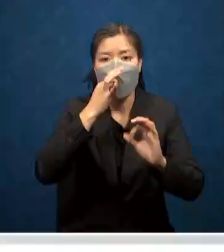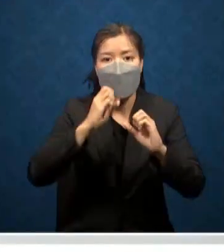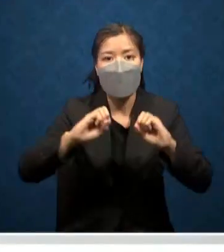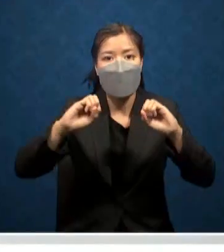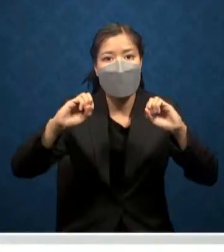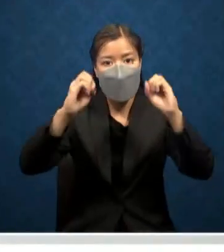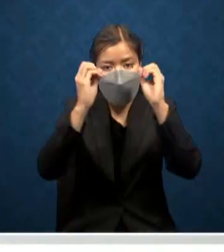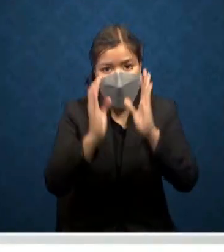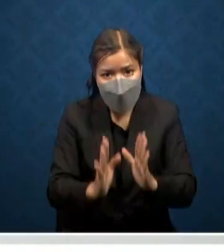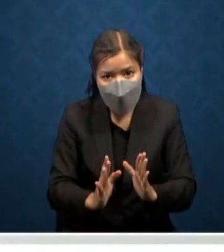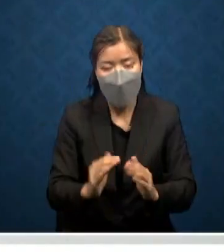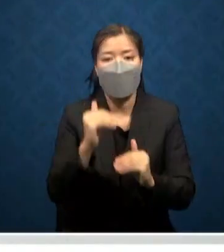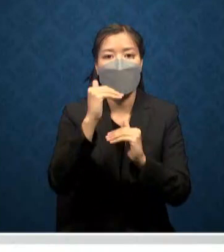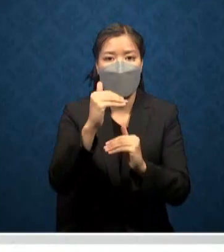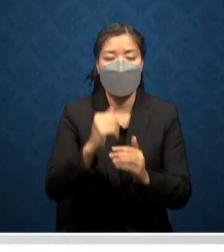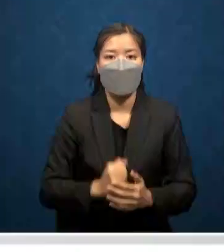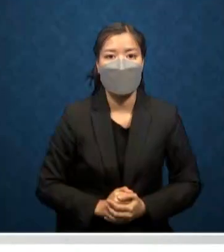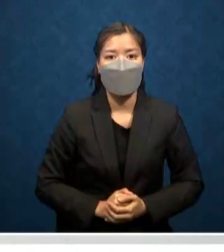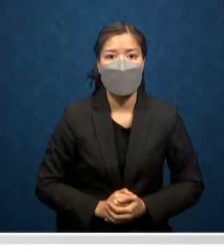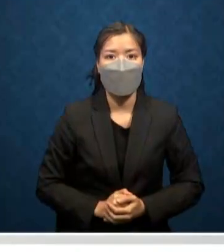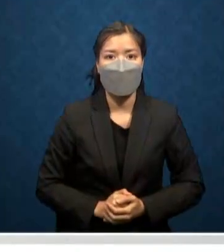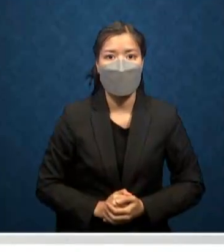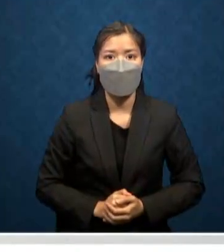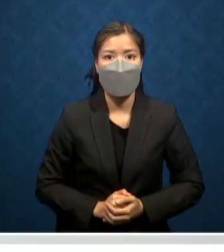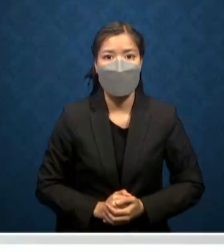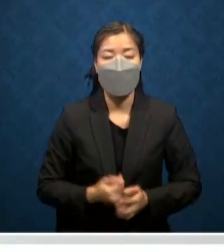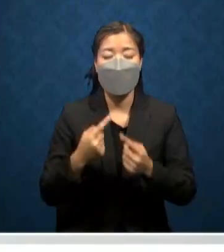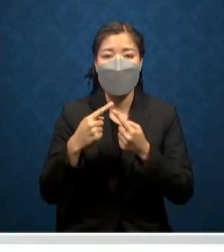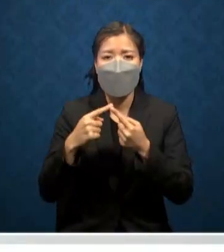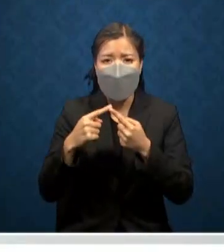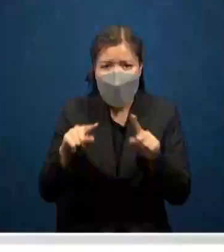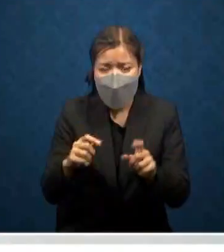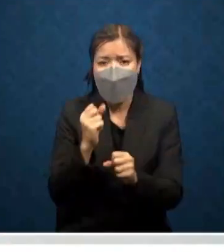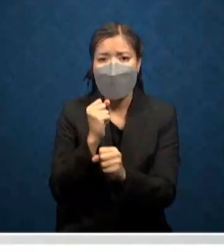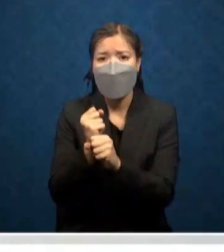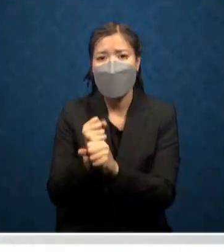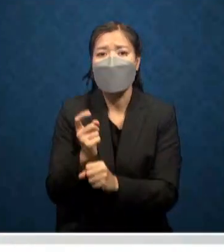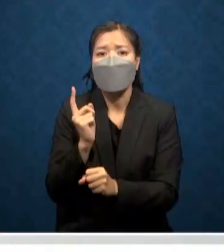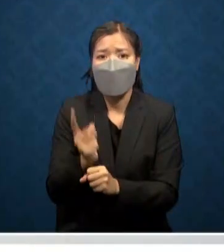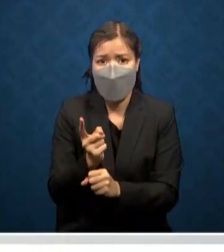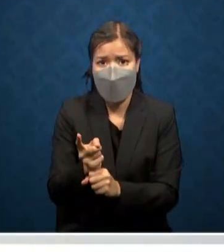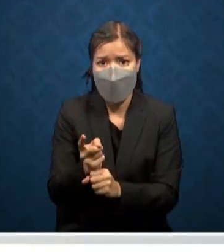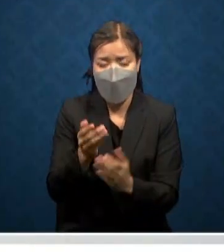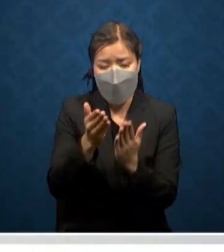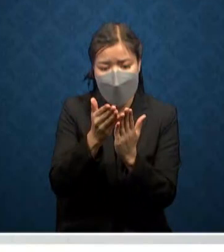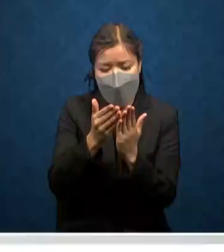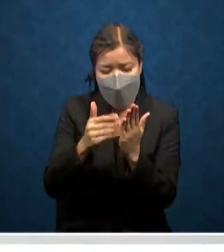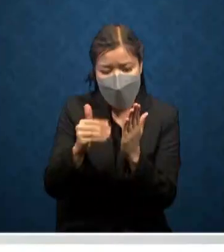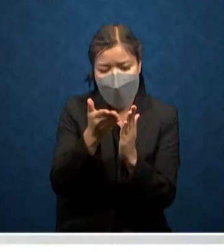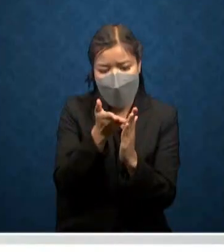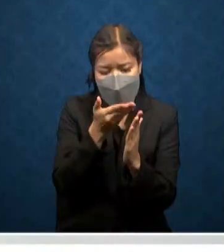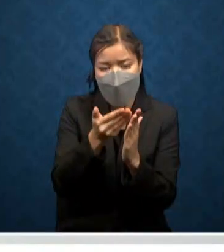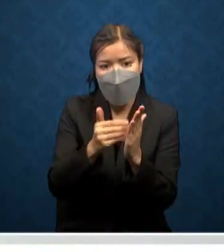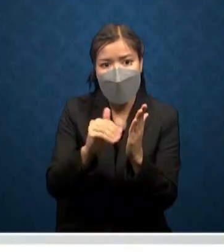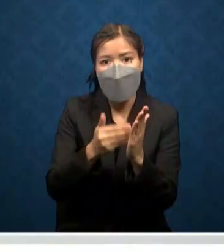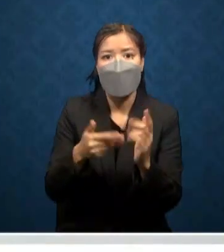เป็นผู้กำหนดครับแต่ในทางปฏิบัติจะขออนุญาติจะเปลี่ยนครับว่าในลักษณะของเขตพื้นที่การศึกษาใน